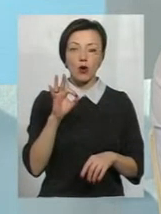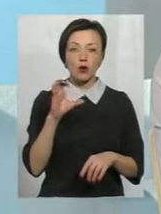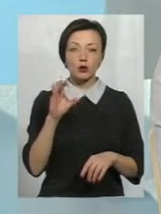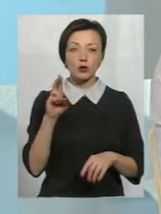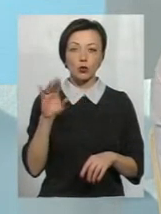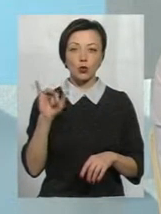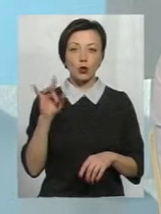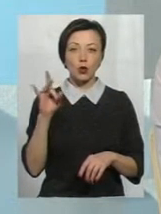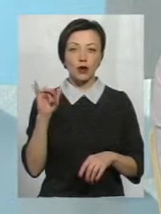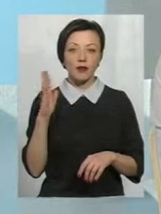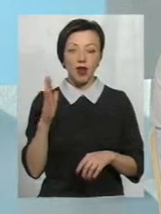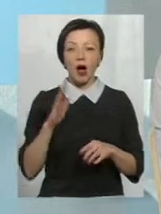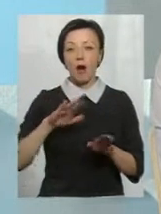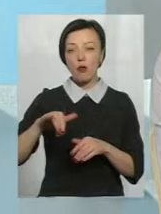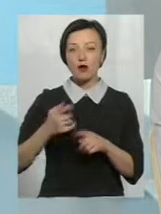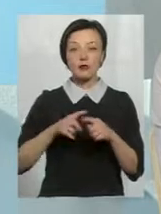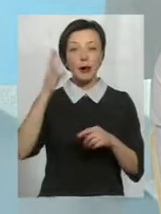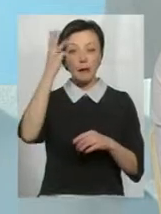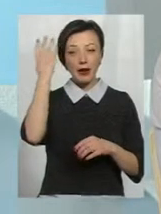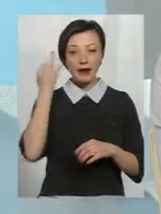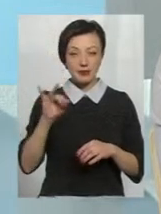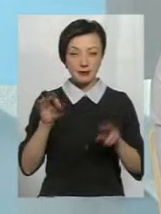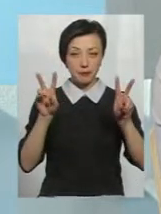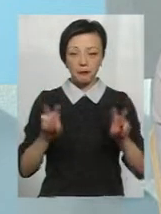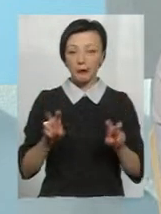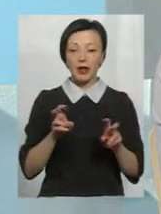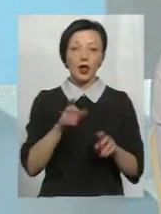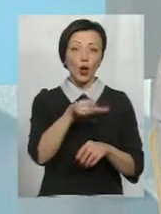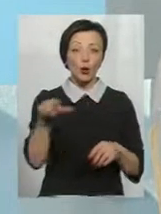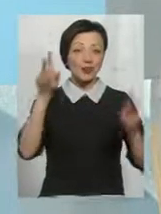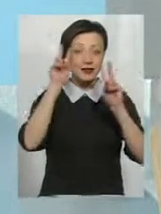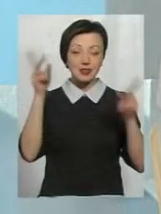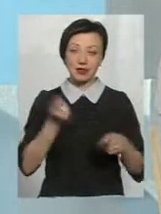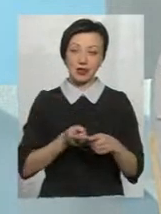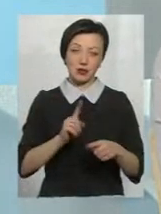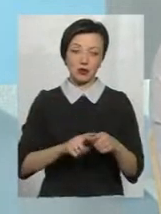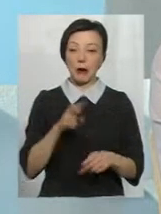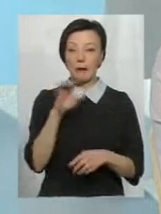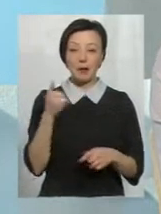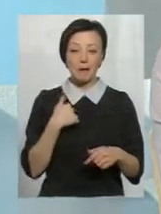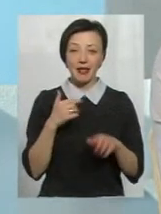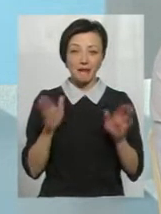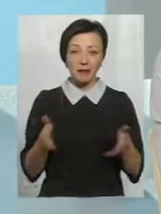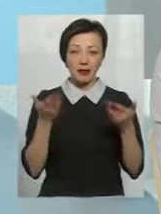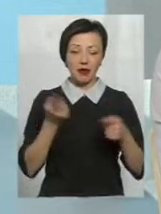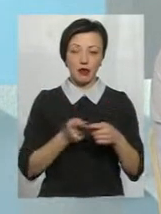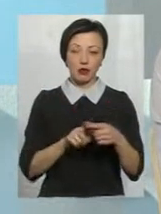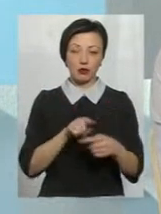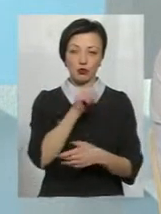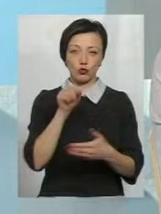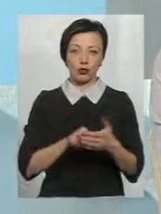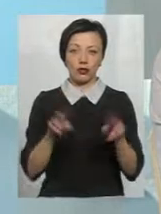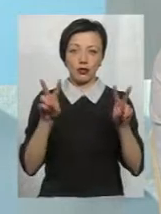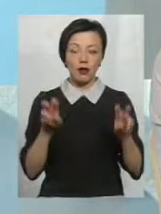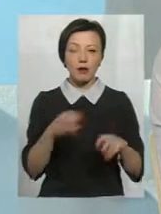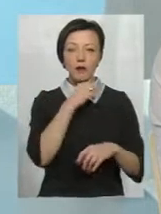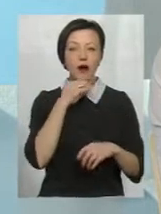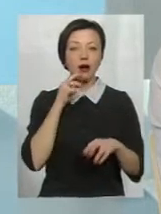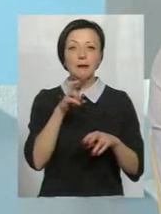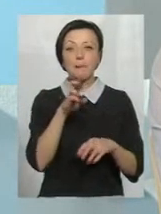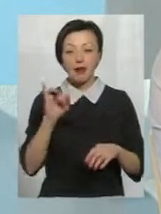вже Хмельницький. Тобто люди це не знали, і якби ми не підняли ну, цю тему, то багато би